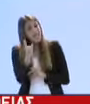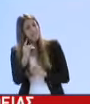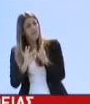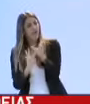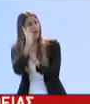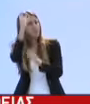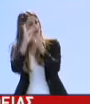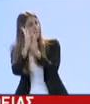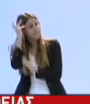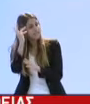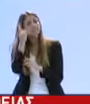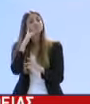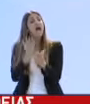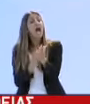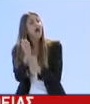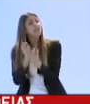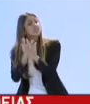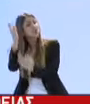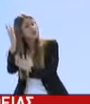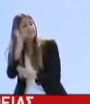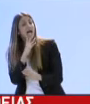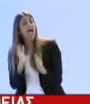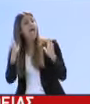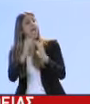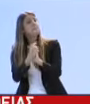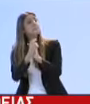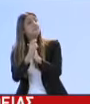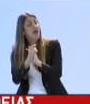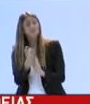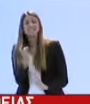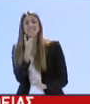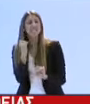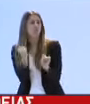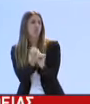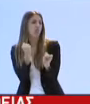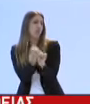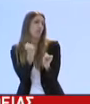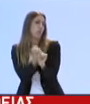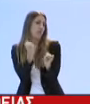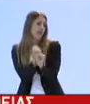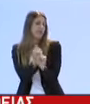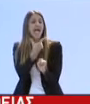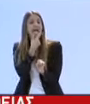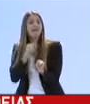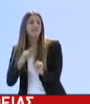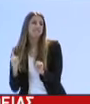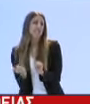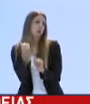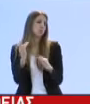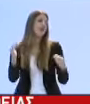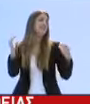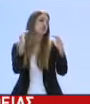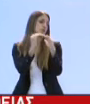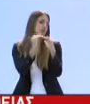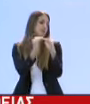ανάπτυξη, αξιοκρατία, επιβράβευση της σκληρής δουλειάς, ευκαιρίες για όλους.